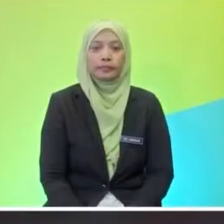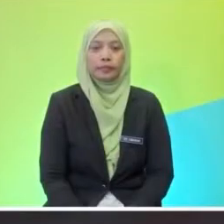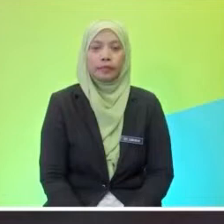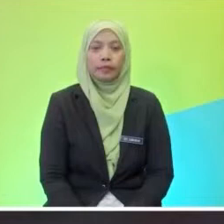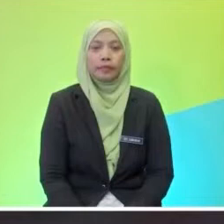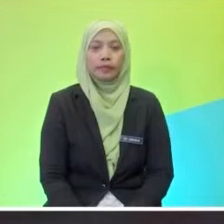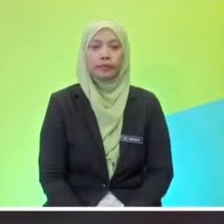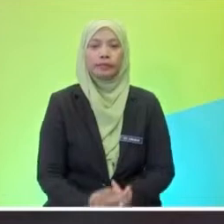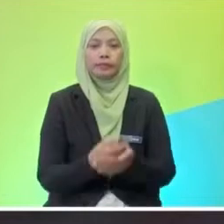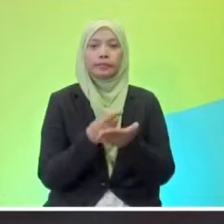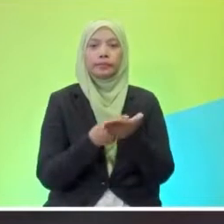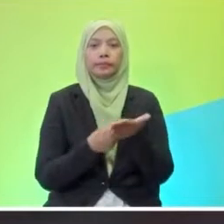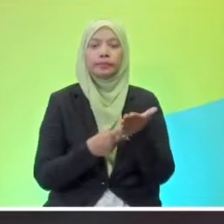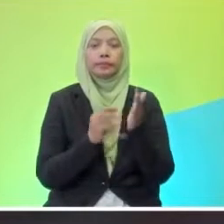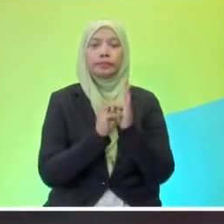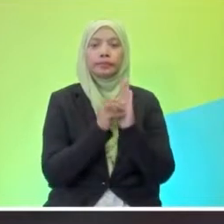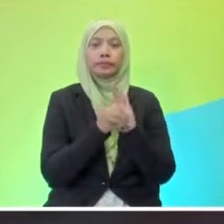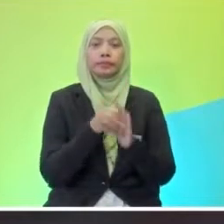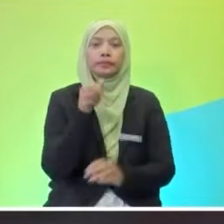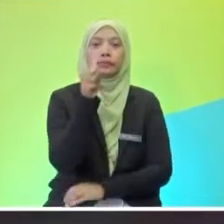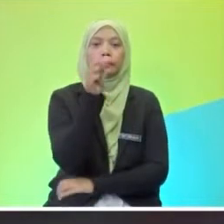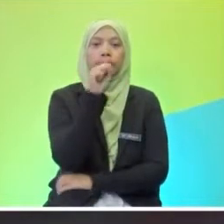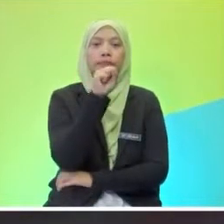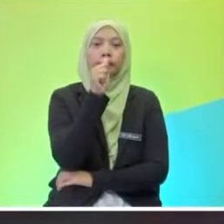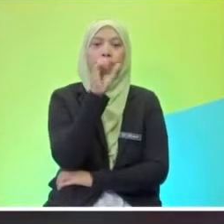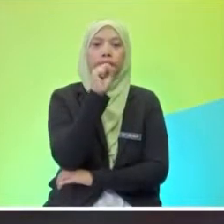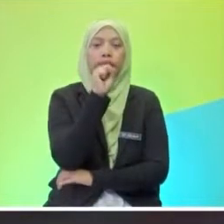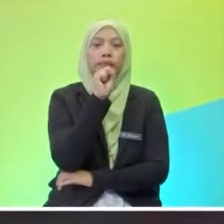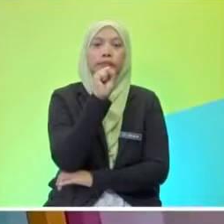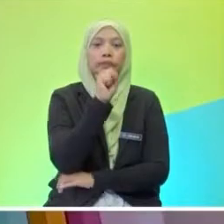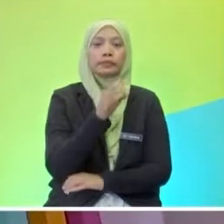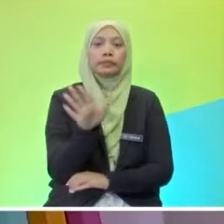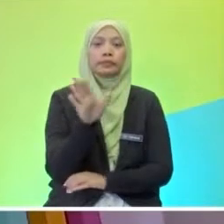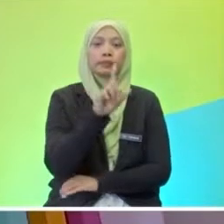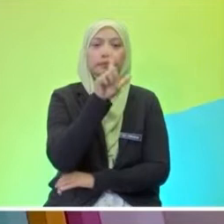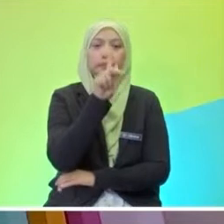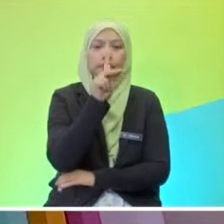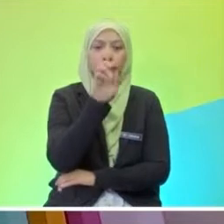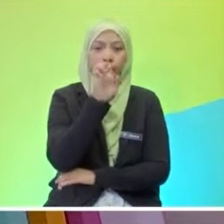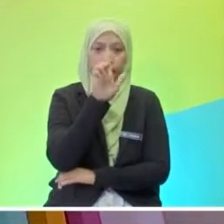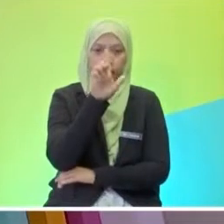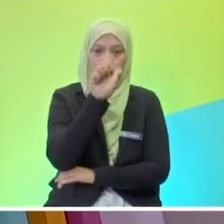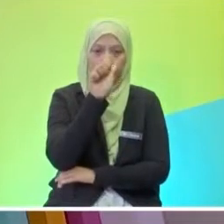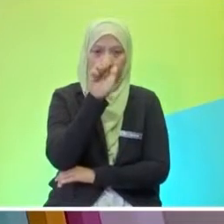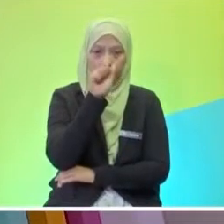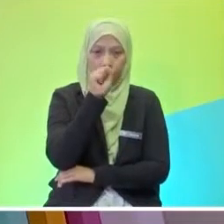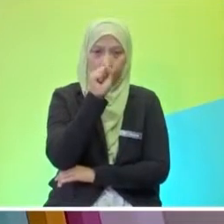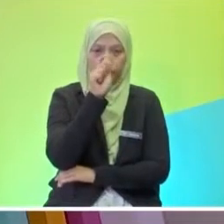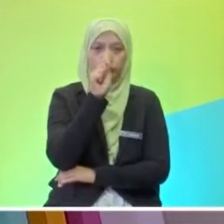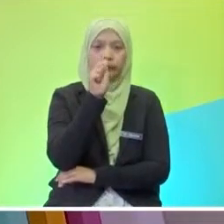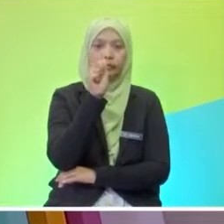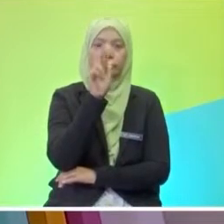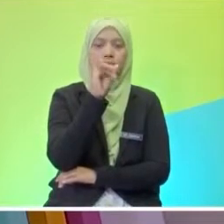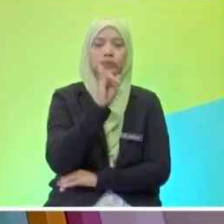kelestarian sebenarnya Apa fokus gitu oke asas kelestariannya dia bertujuan mengeluarkan pelajar-pelajar